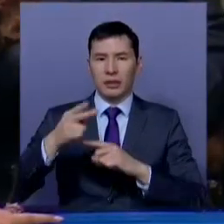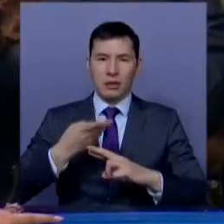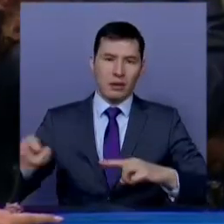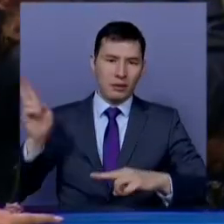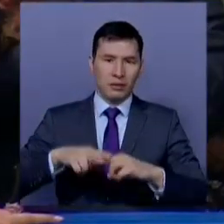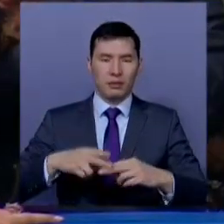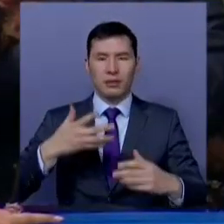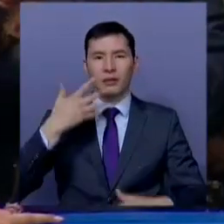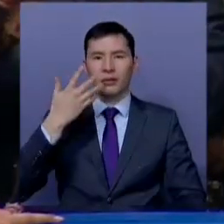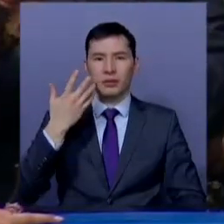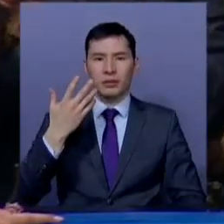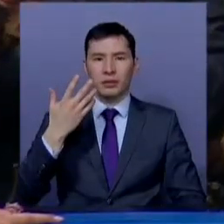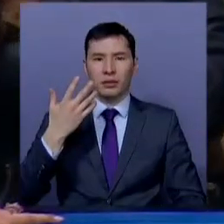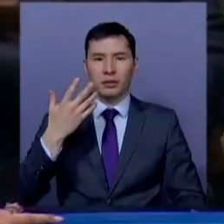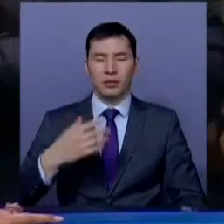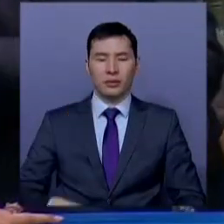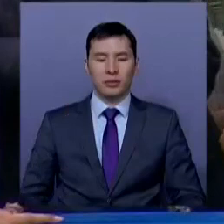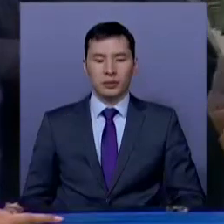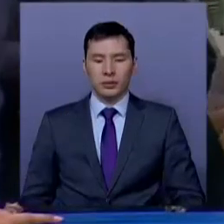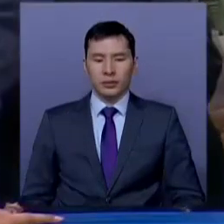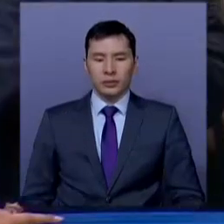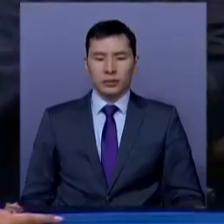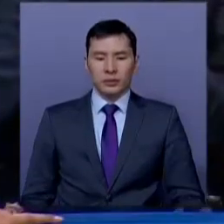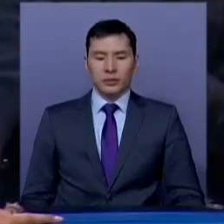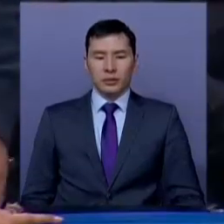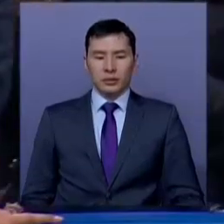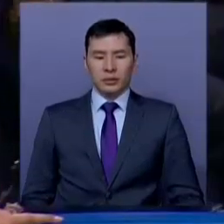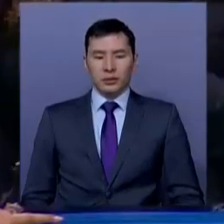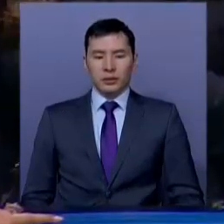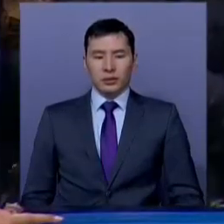бүгінгі жағдайы қандай, нақты қай жылы бітеді?